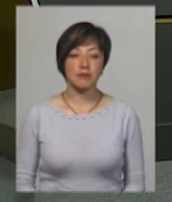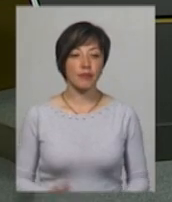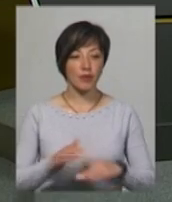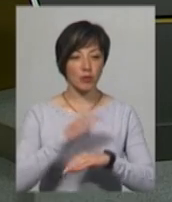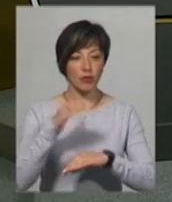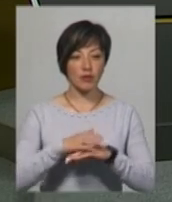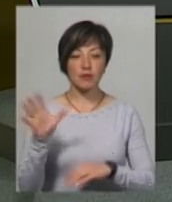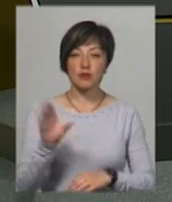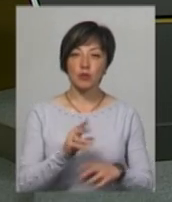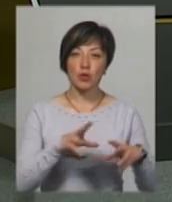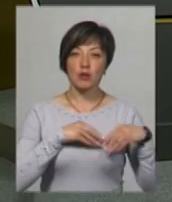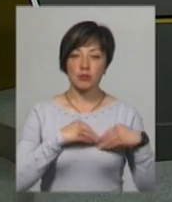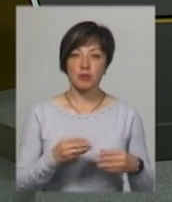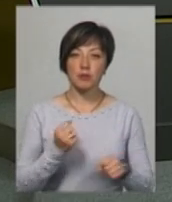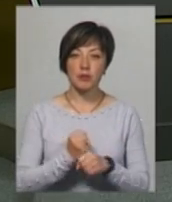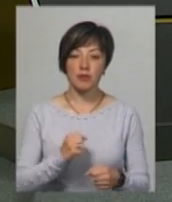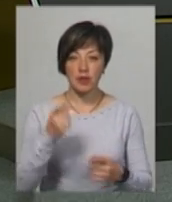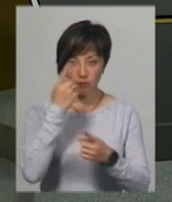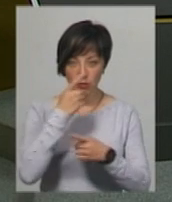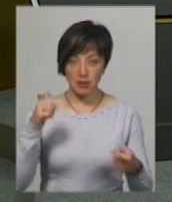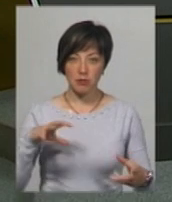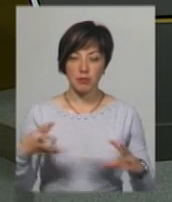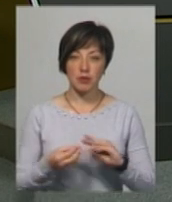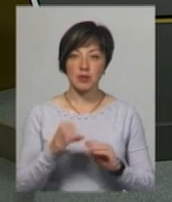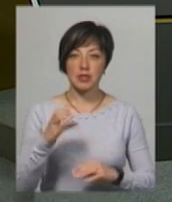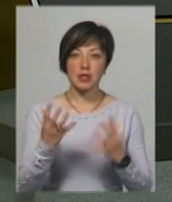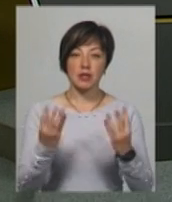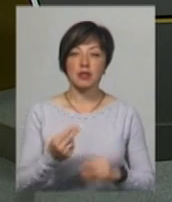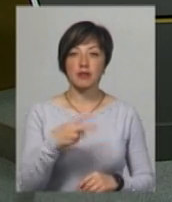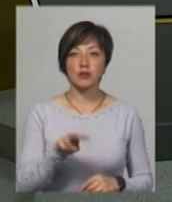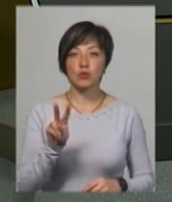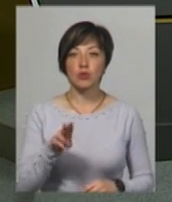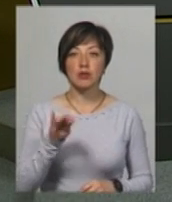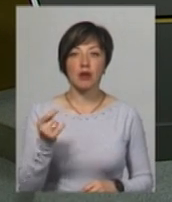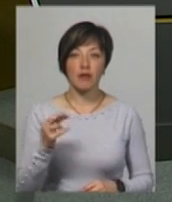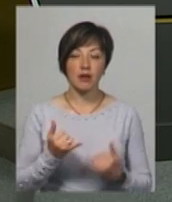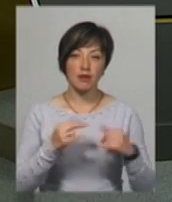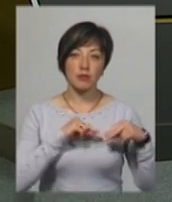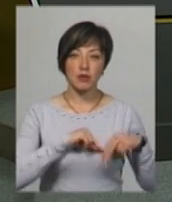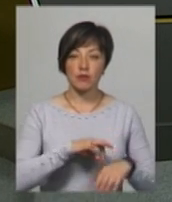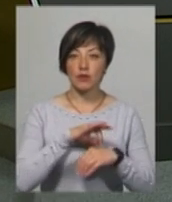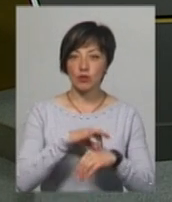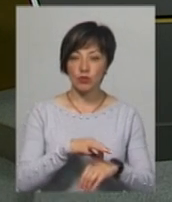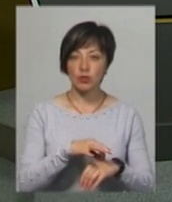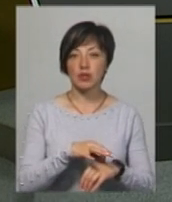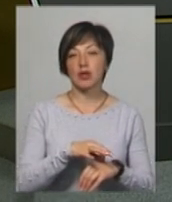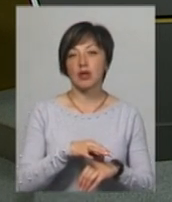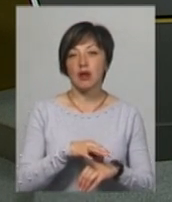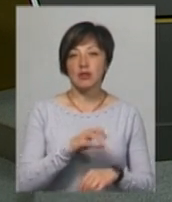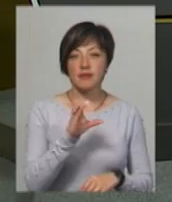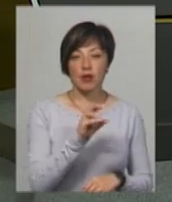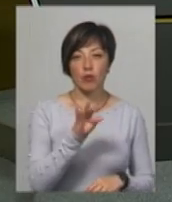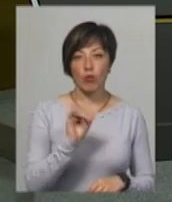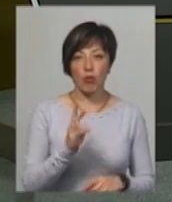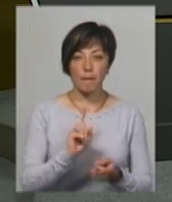Доброго вечора всім, хто разом із нами підбиватиме інформаційний підсумок середи, 22 травня. В студії ведуча Світлана Поробок, диктор жестової мови